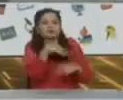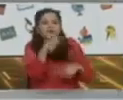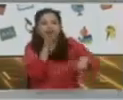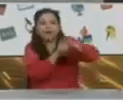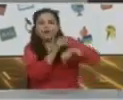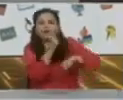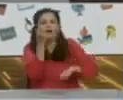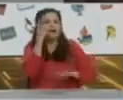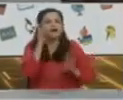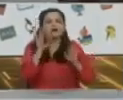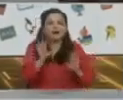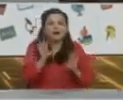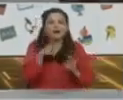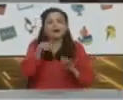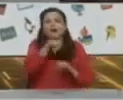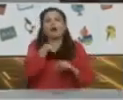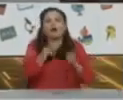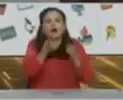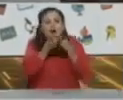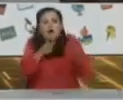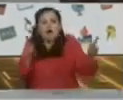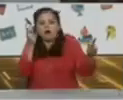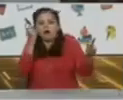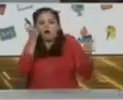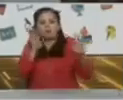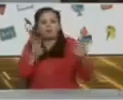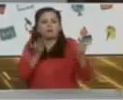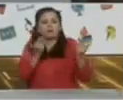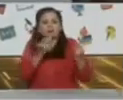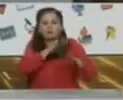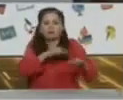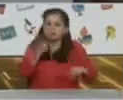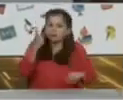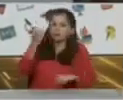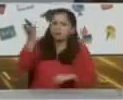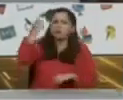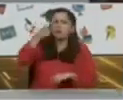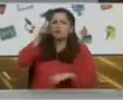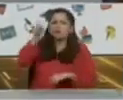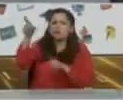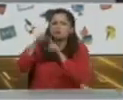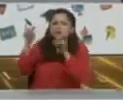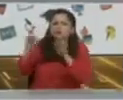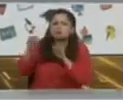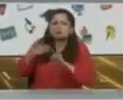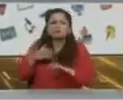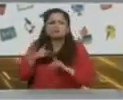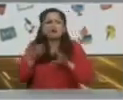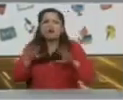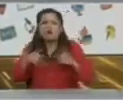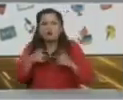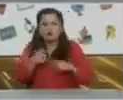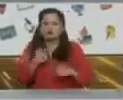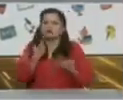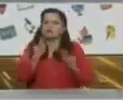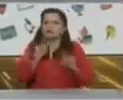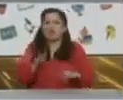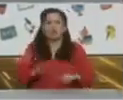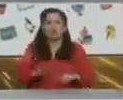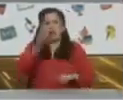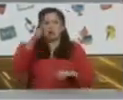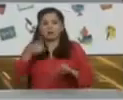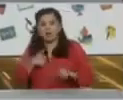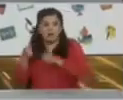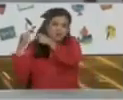के मन में अंतर्द्वंद शुरू हो जाता है। इसलिए मूल्यों को कभी भी थोपने